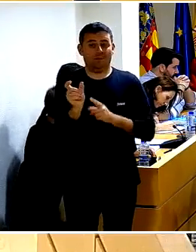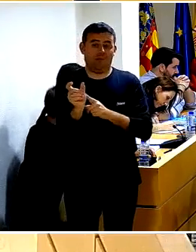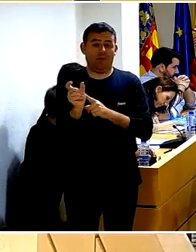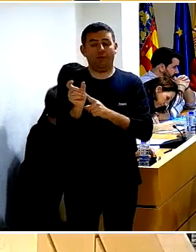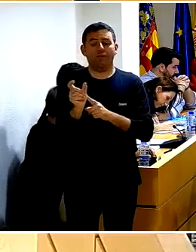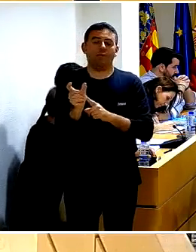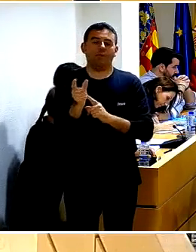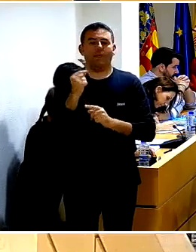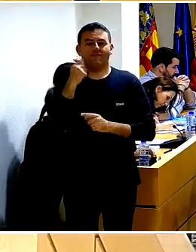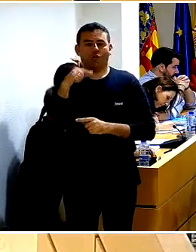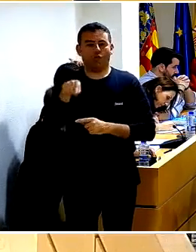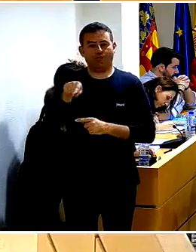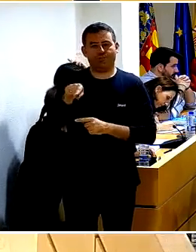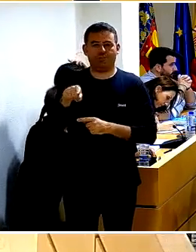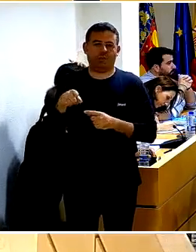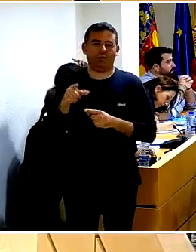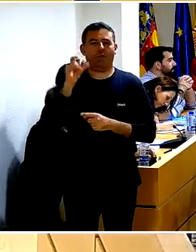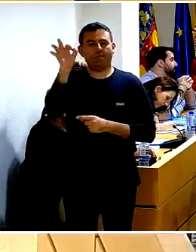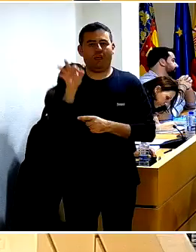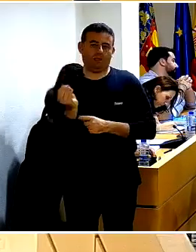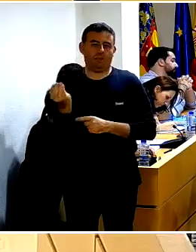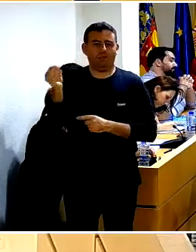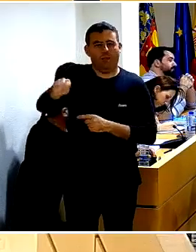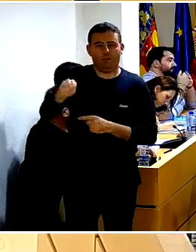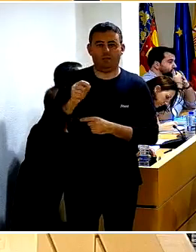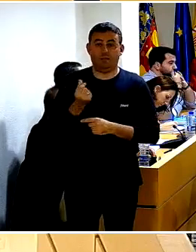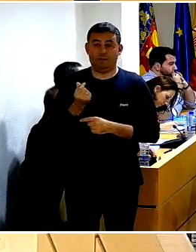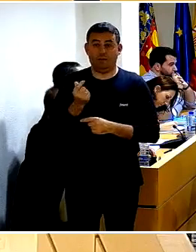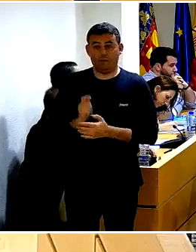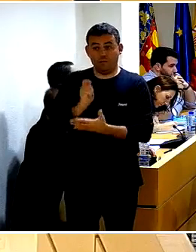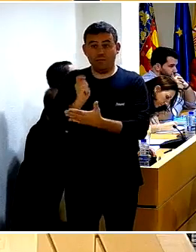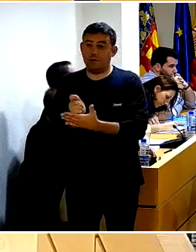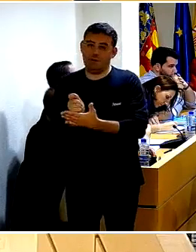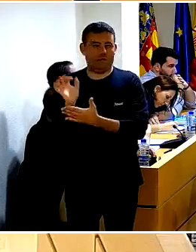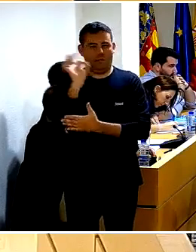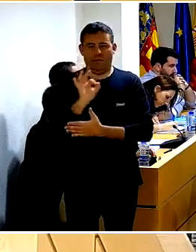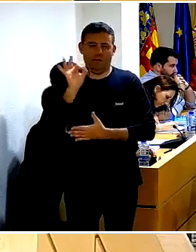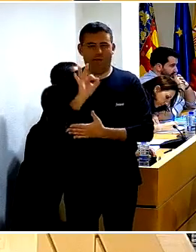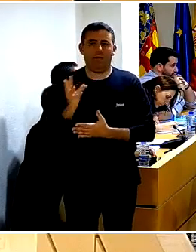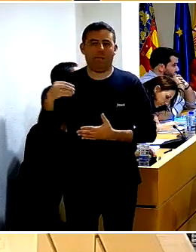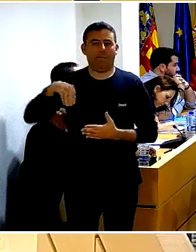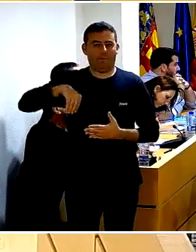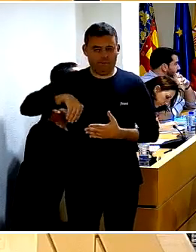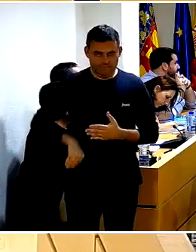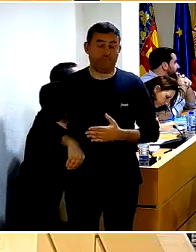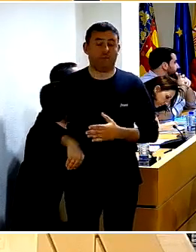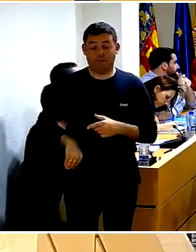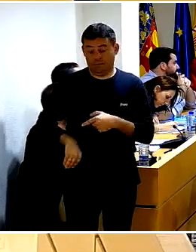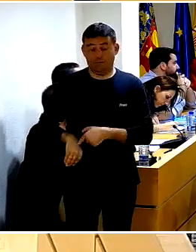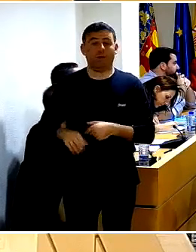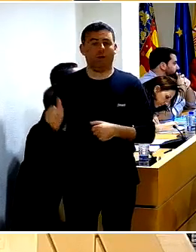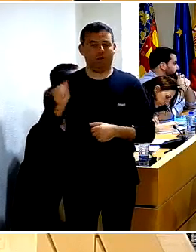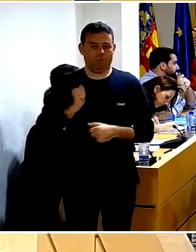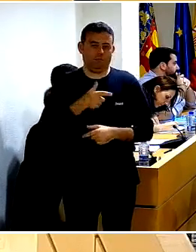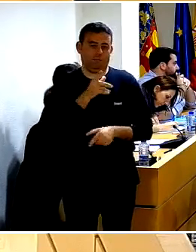es poden dedicar íntegrament a la ciutadania i a inversions. L'últim any en què varen pagar aquests interessos, la